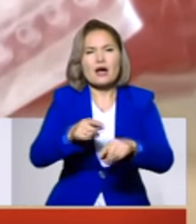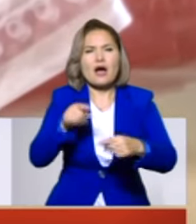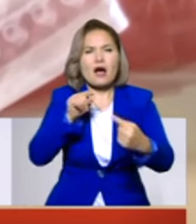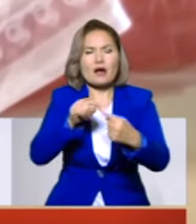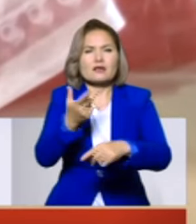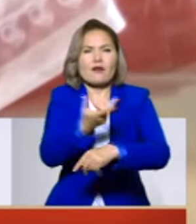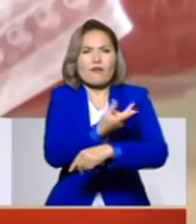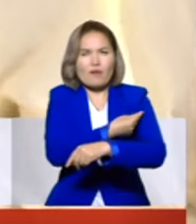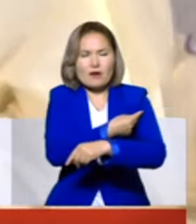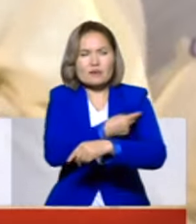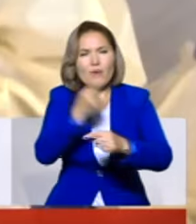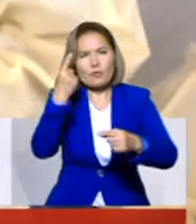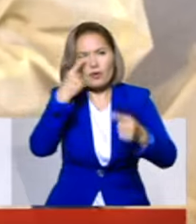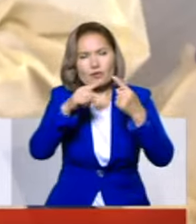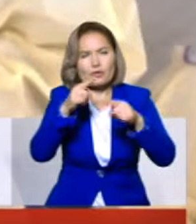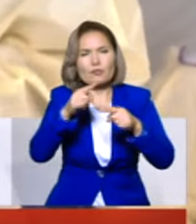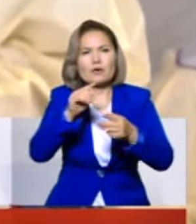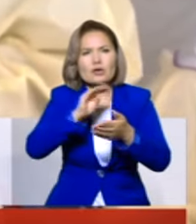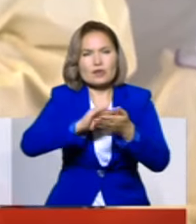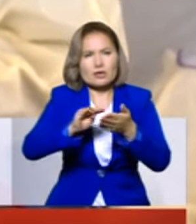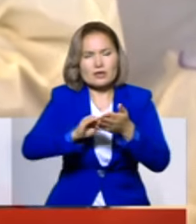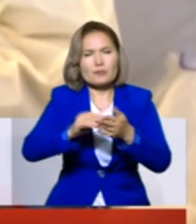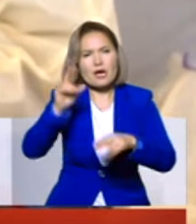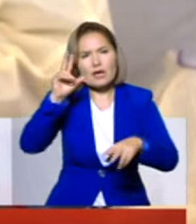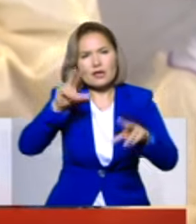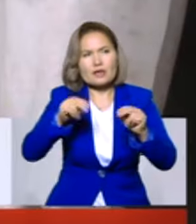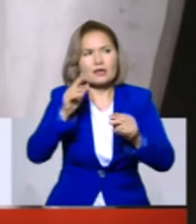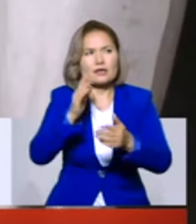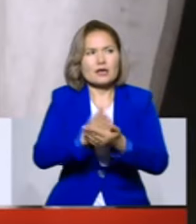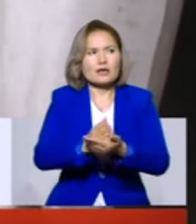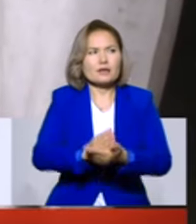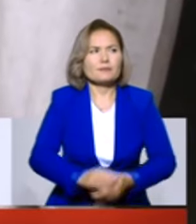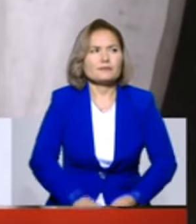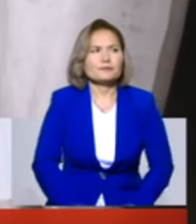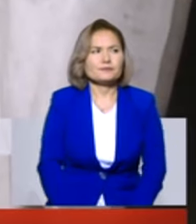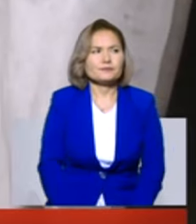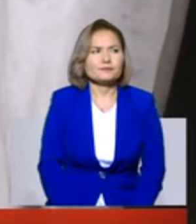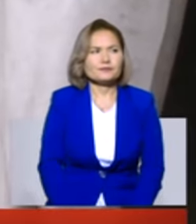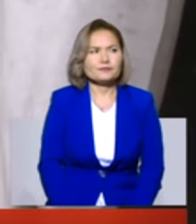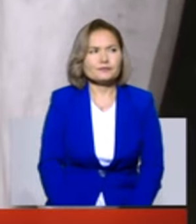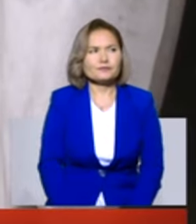вакцина табады деп үміттенеді. Арай Төлегенқызы, Аршын Ахмет, Қазақстан ұлттық телеарнасы.